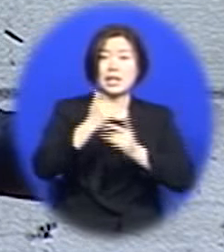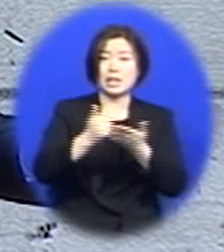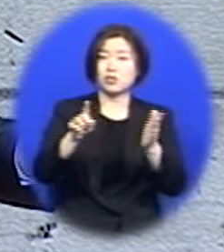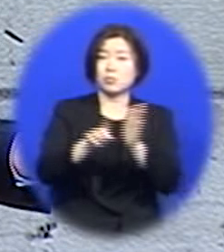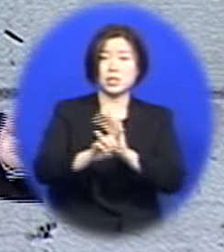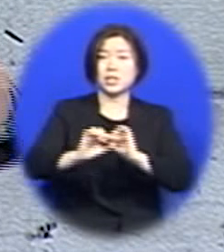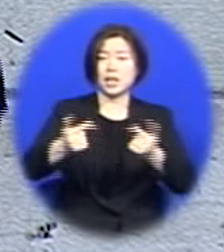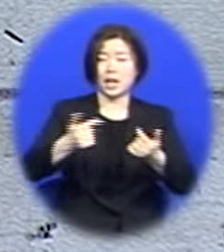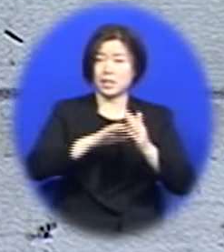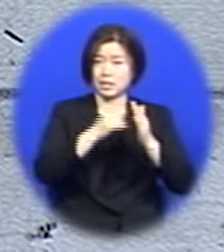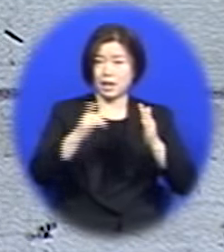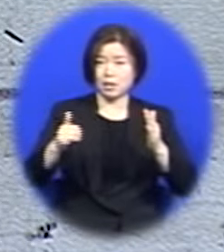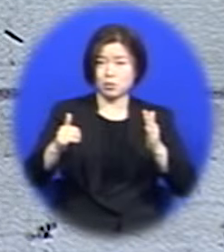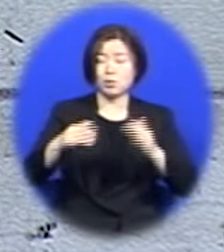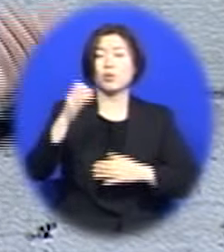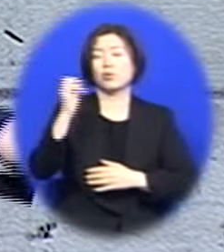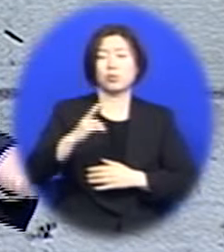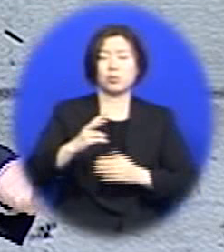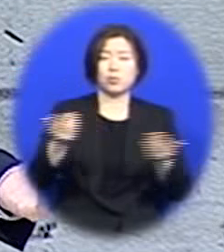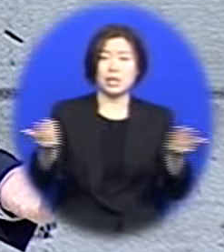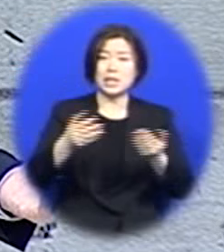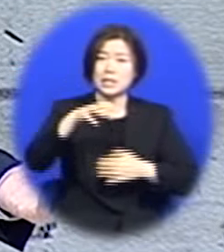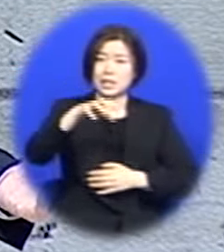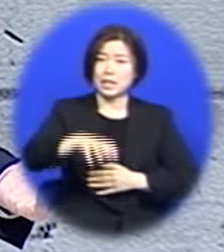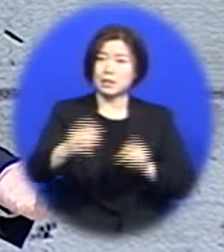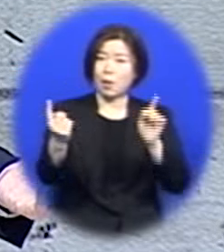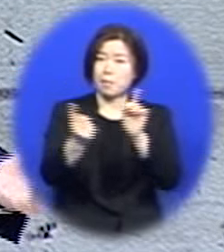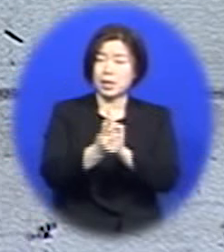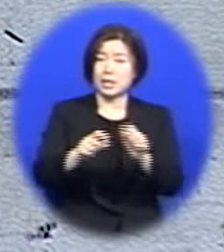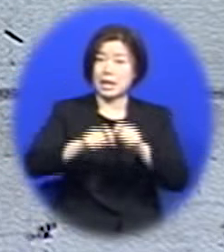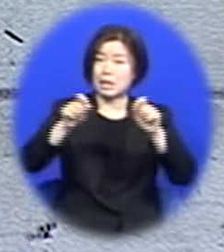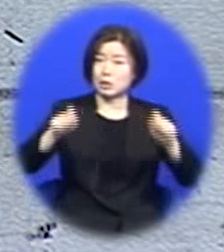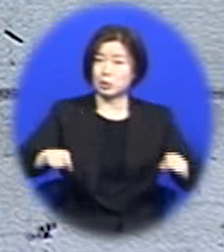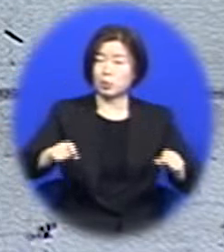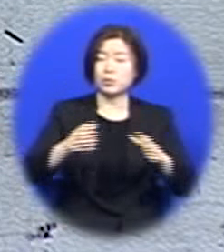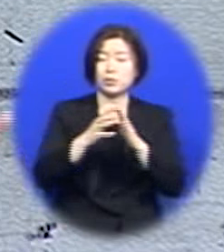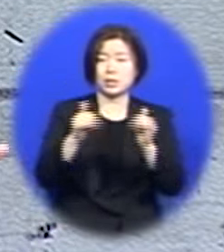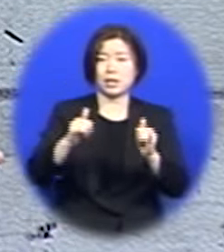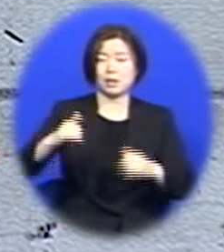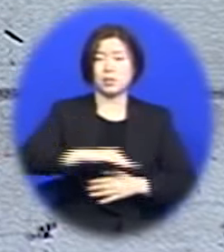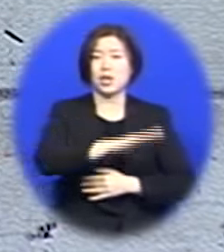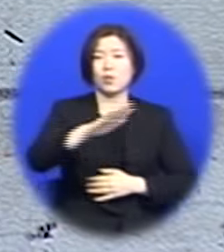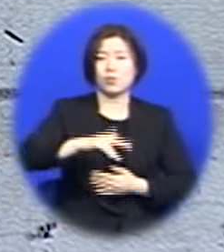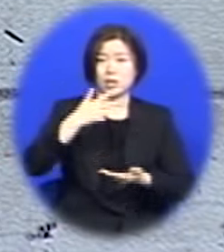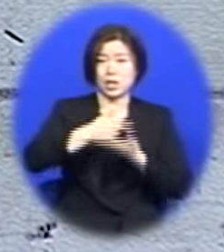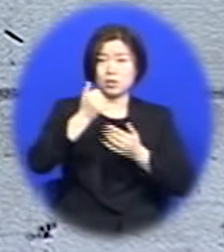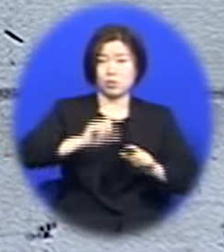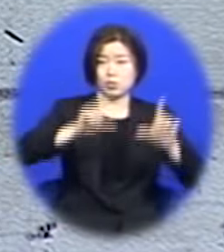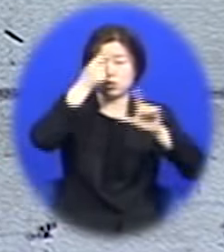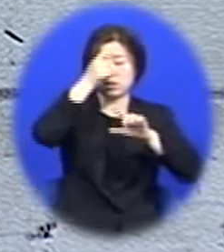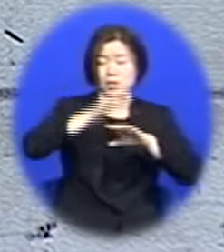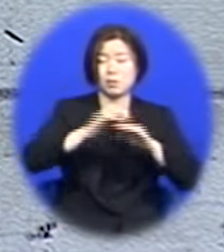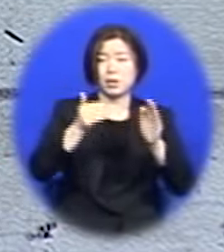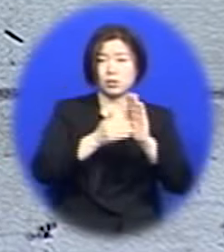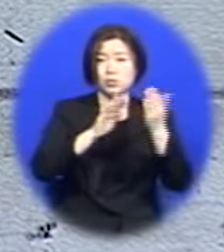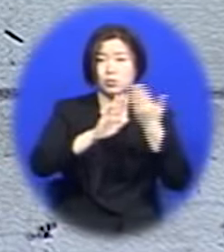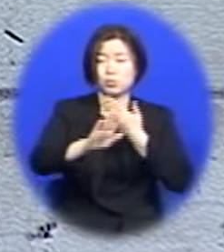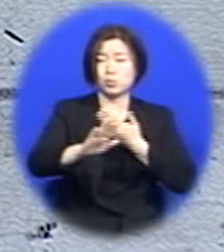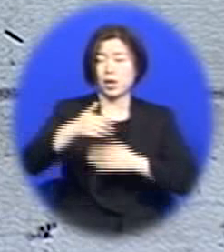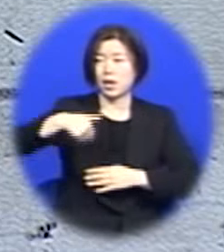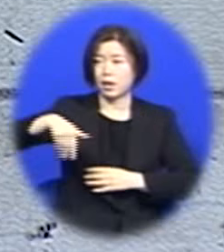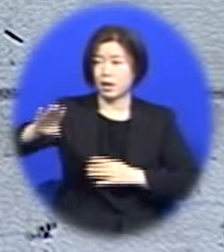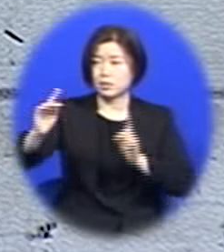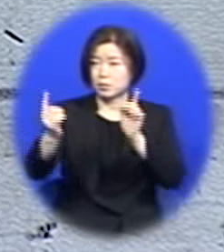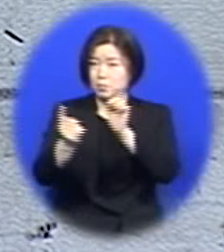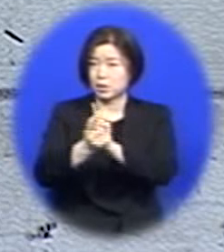가족들 또는 직장에서 만나는 동료들이 우리가 주일 예배 드리고 돌아가면 그들이 깜짝 놀라게